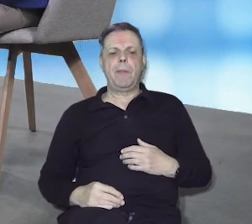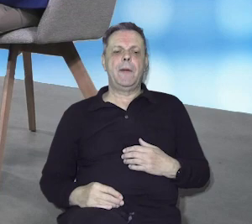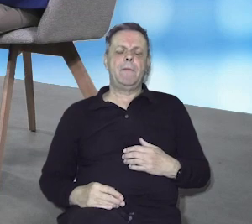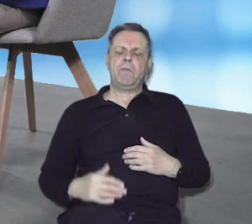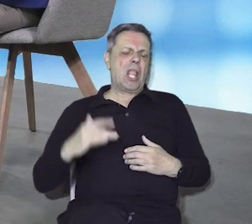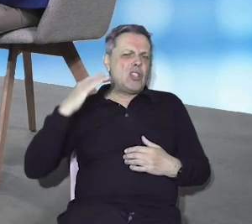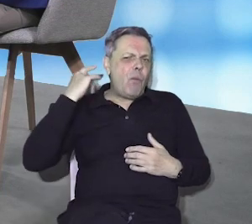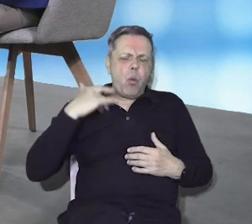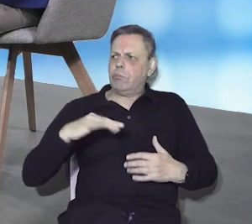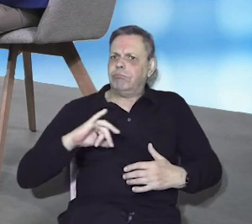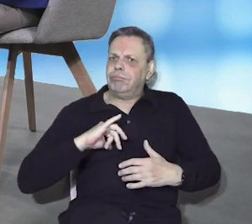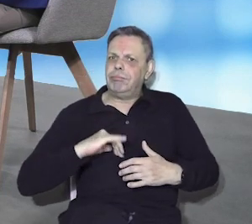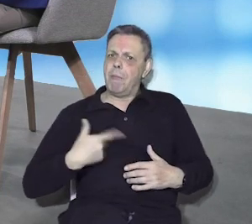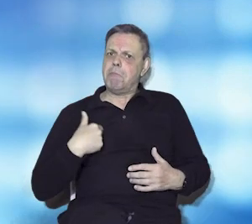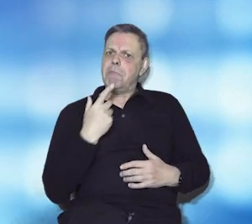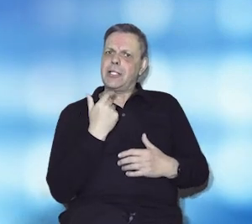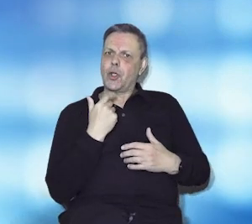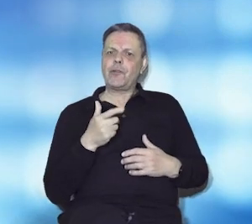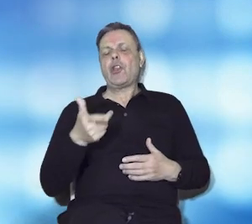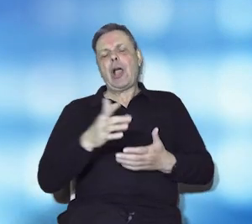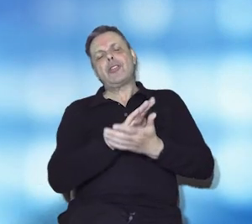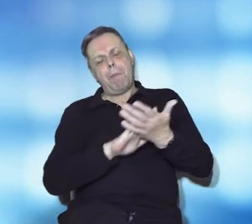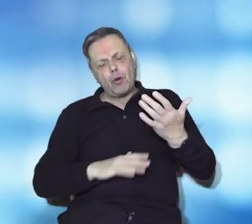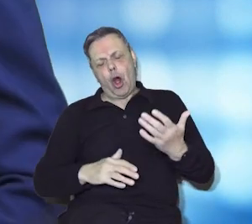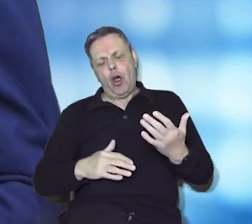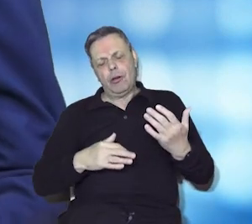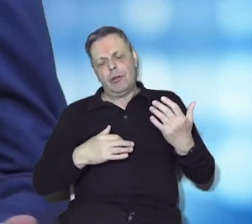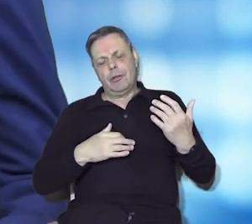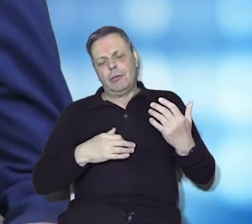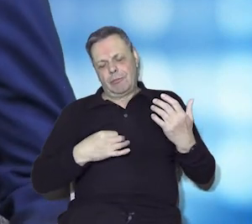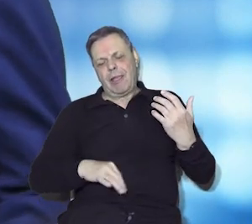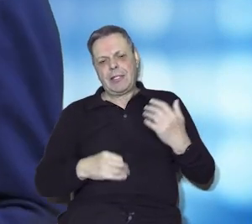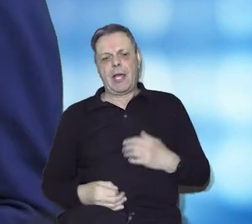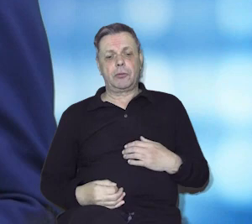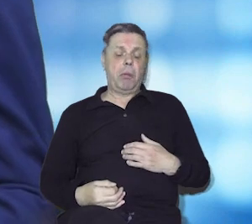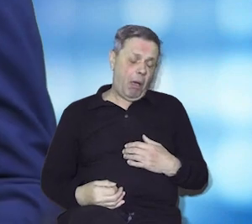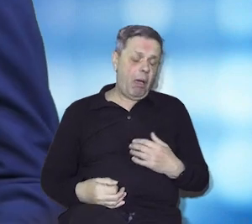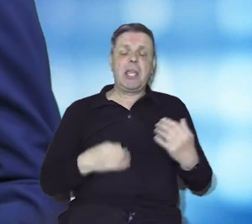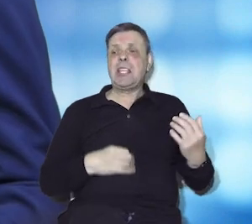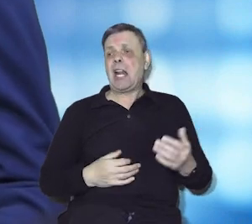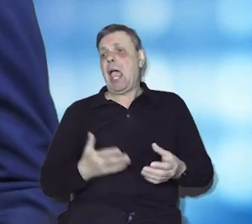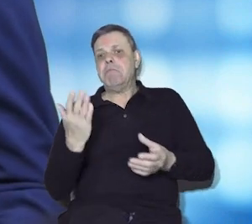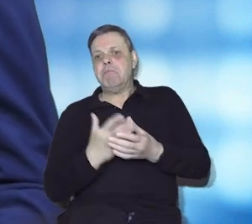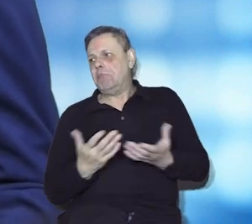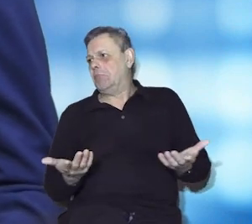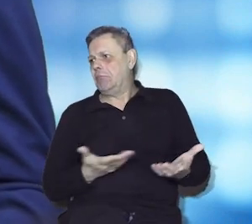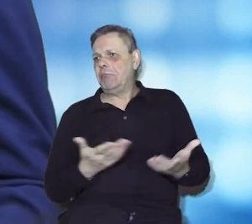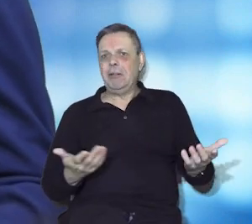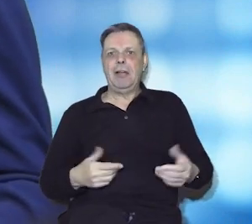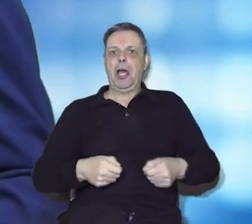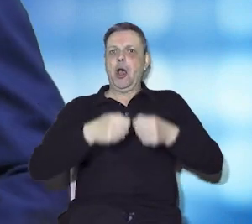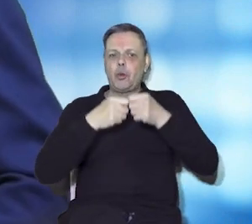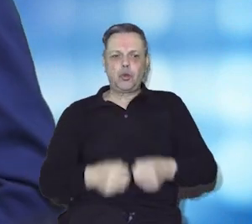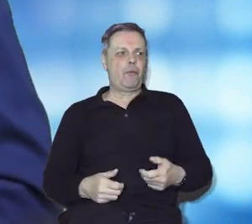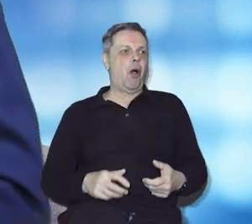zvuk i to mi se svidjelo i tak sam počeo s gitarom. Jel? Pa ona je praktična i sa društvom, pa malo zavađat komade. Pa... pa baš